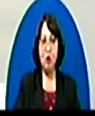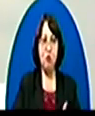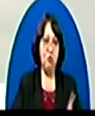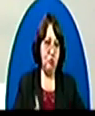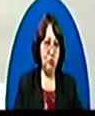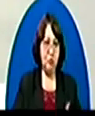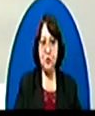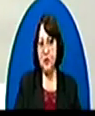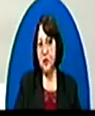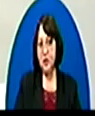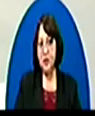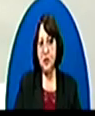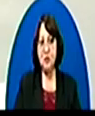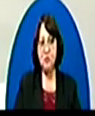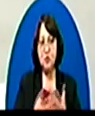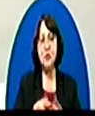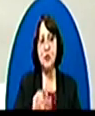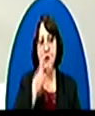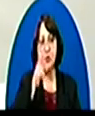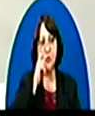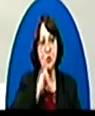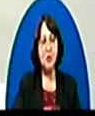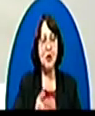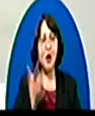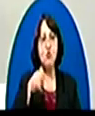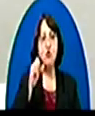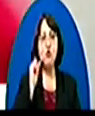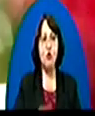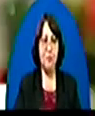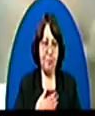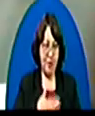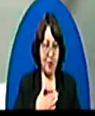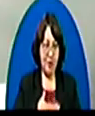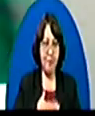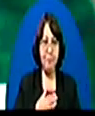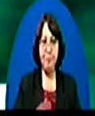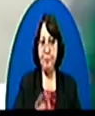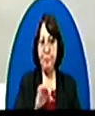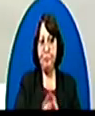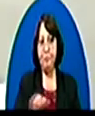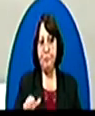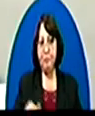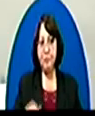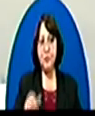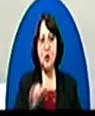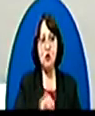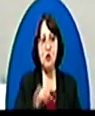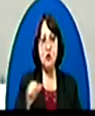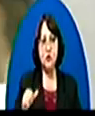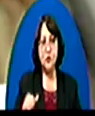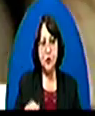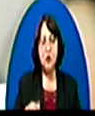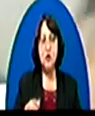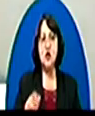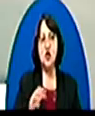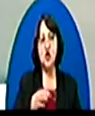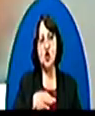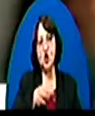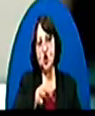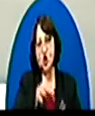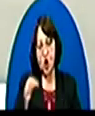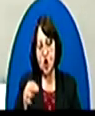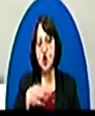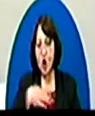нэр дэвшгийг одоо хүсэж байна. Хамгийн гол нь манай одоо сонгогчд маань өөрсдөө одоо сонгох эрхээ эдэж